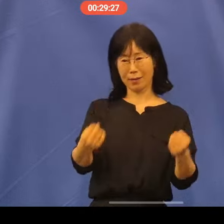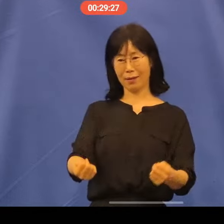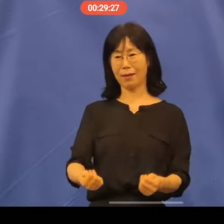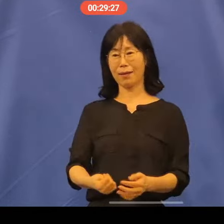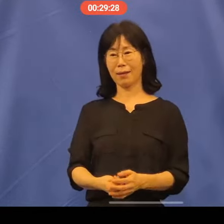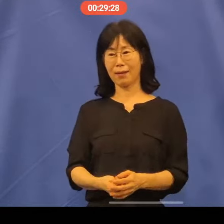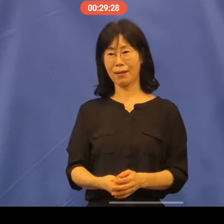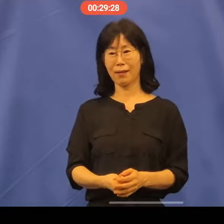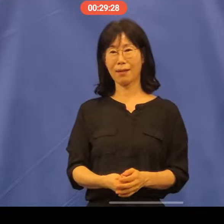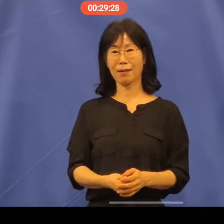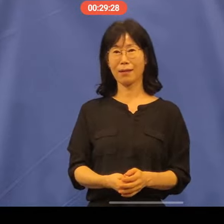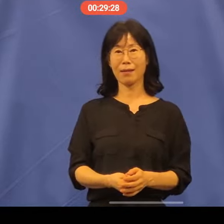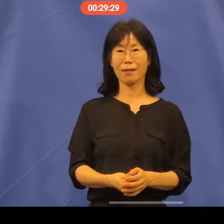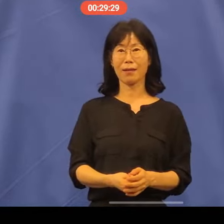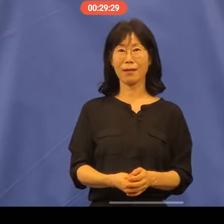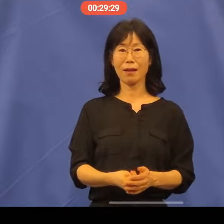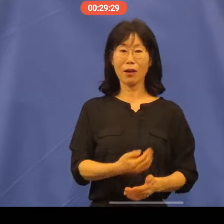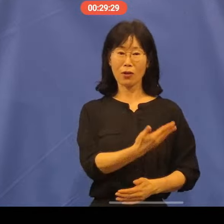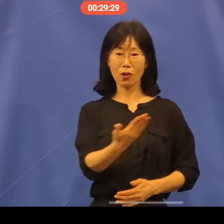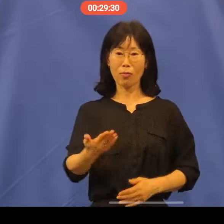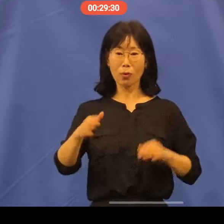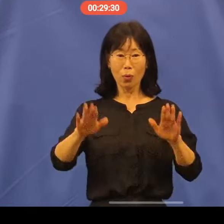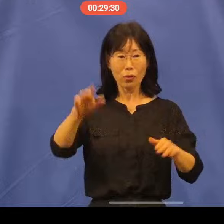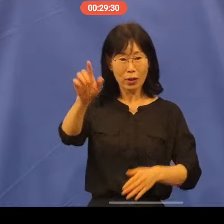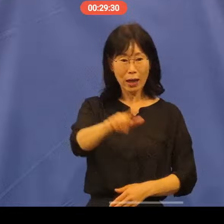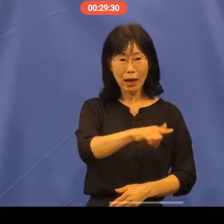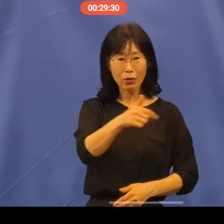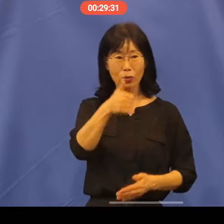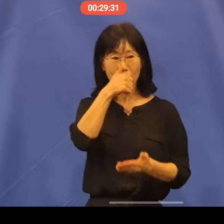여러분, 우리는 단 하루도 죄로부터 자유로운 적이 없어요.